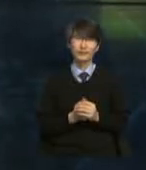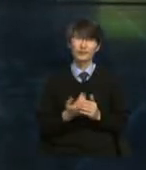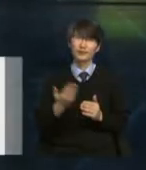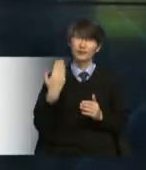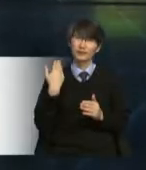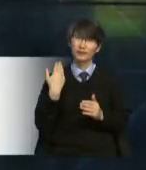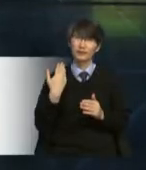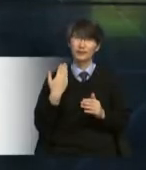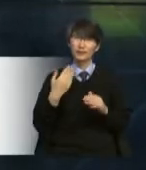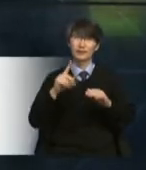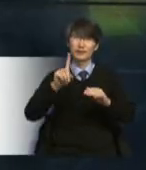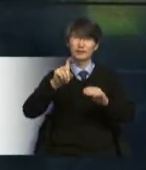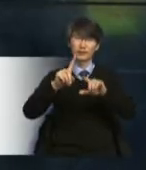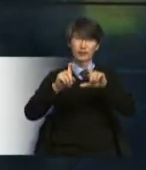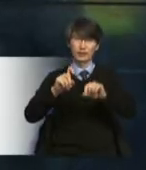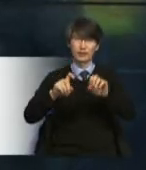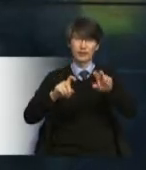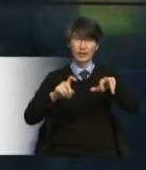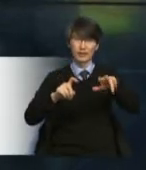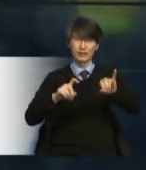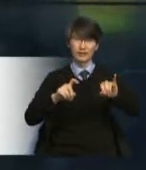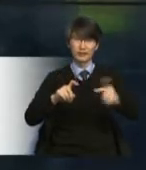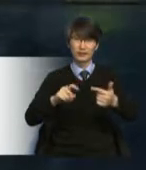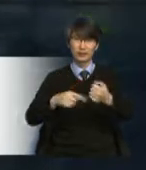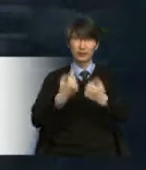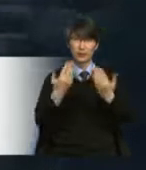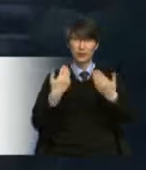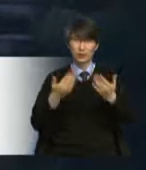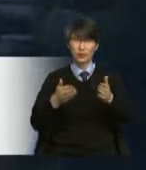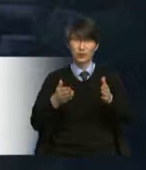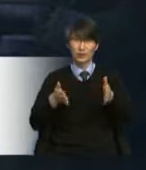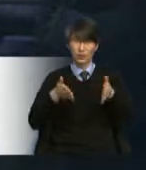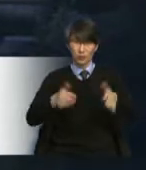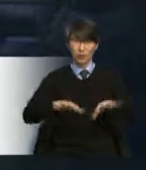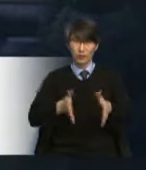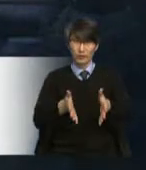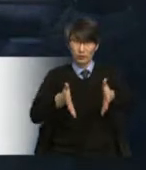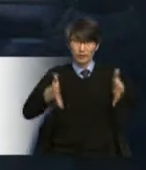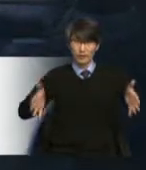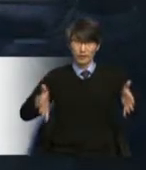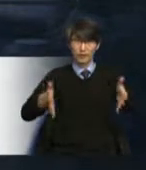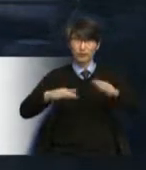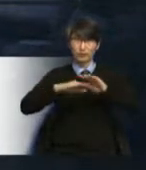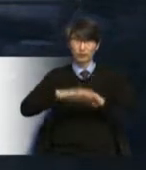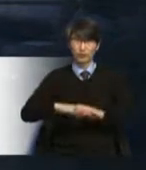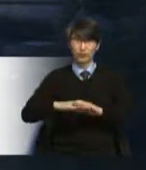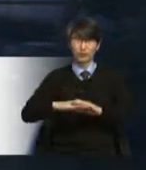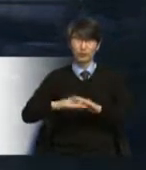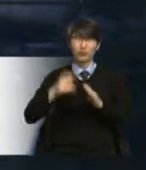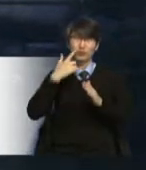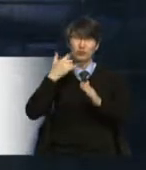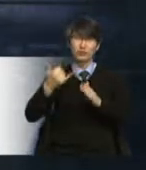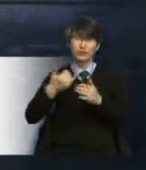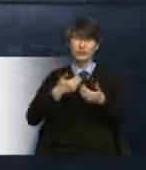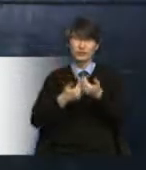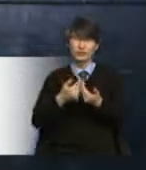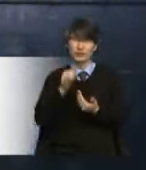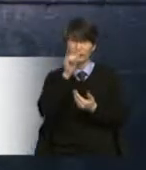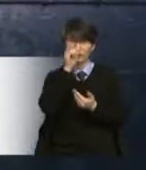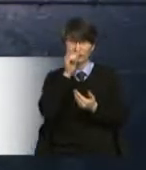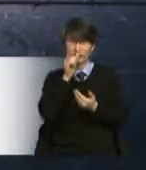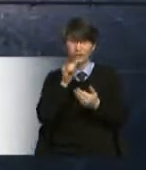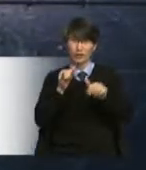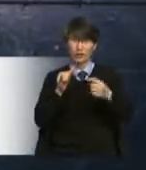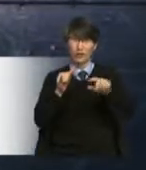지난해 11월 광진구 양진초등학교 앞 도로 확장을 두고 이 학부모들의 반발이 거세다는 소식 전해드렸었는데요.